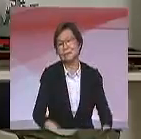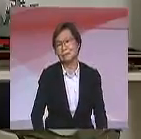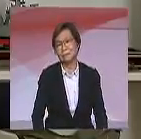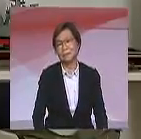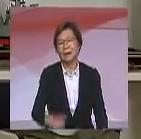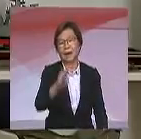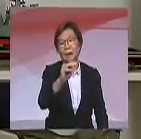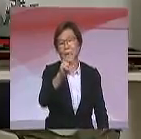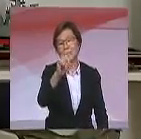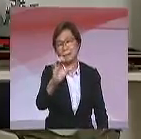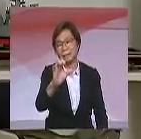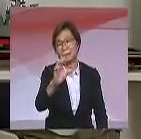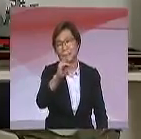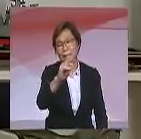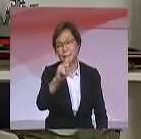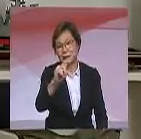MTC